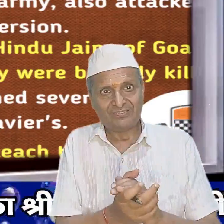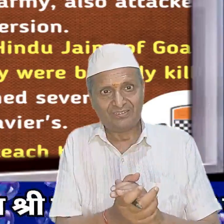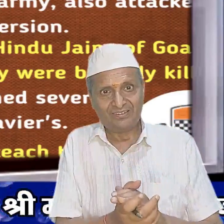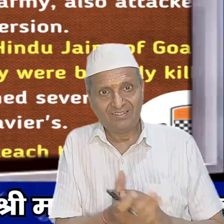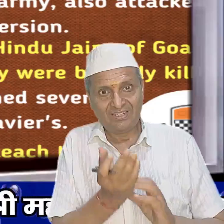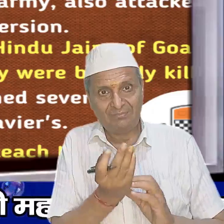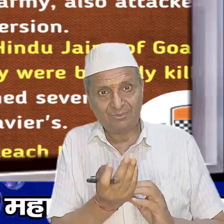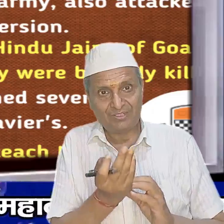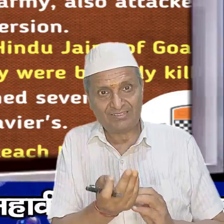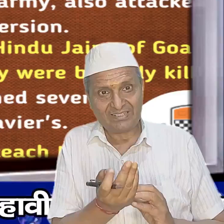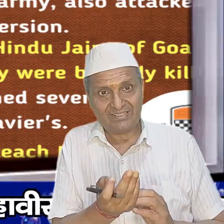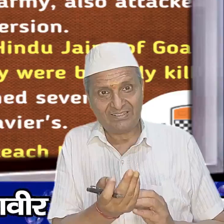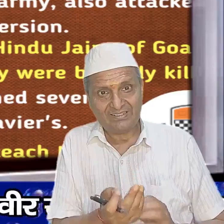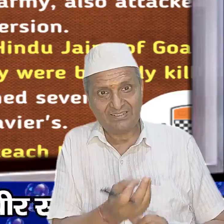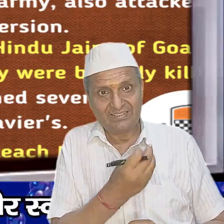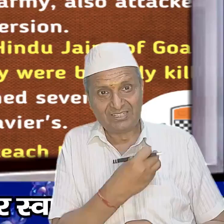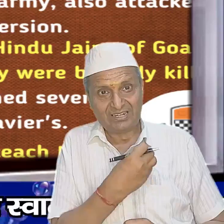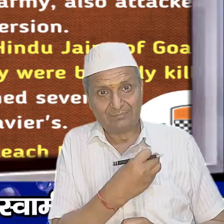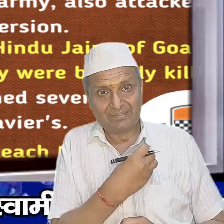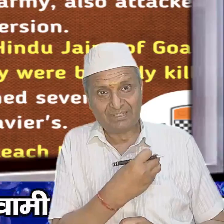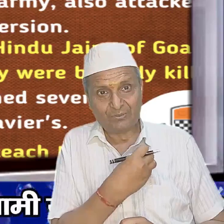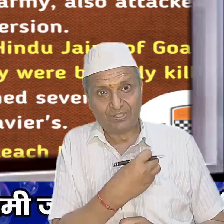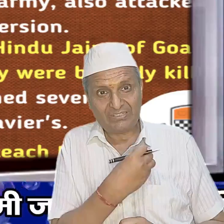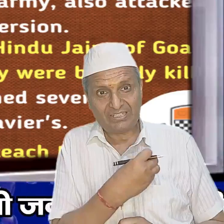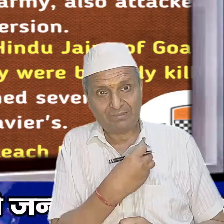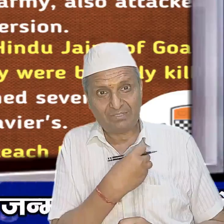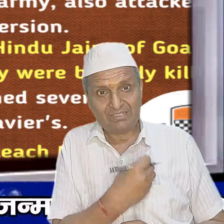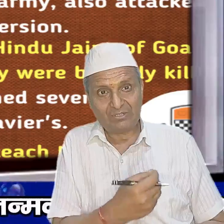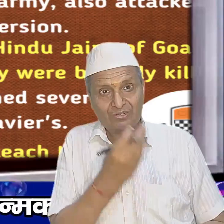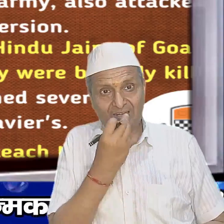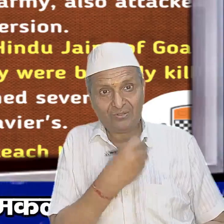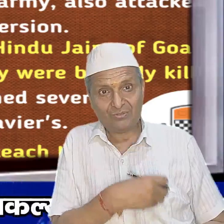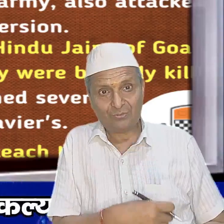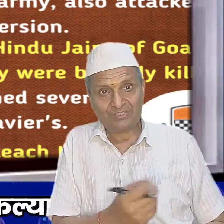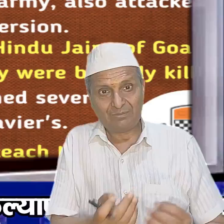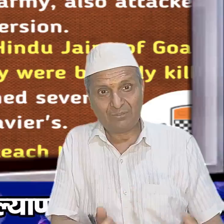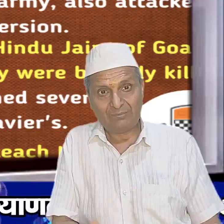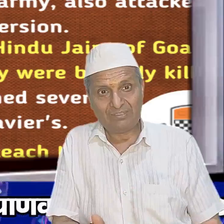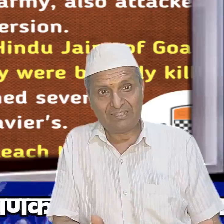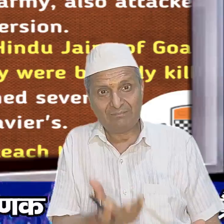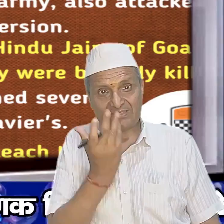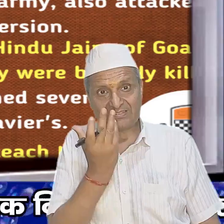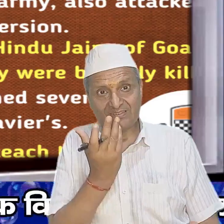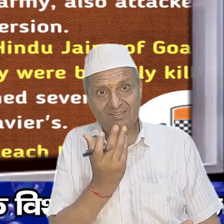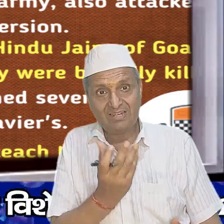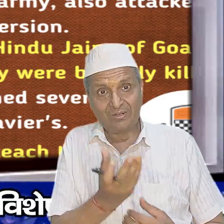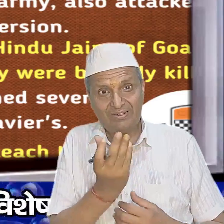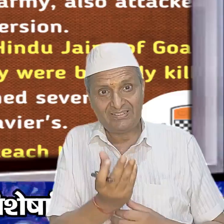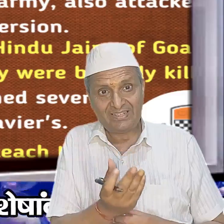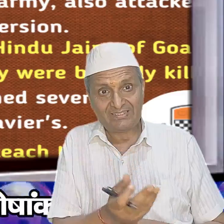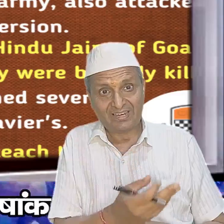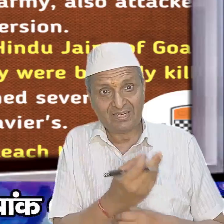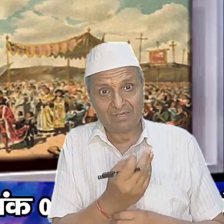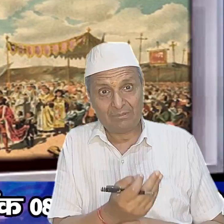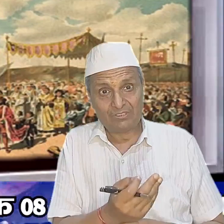15 मार्च चलते चलते वह 13 महीने उसे लगते हैं आते आते जहाज से गोवा के बंदरगाह पे पहुँचते, और वह